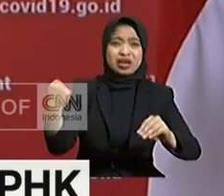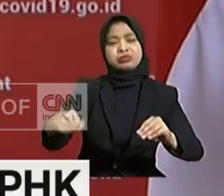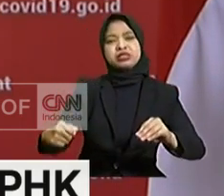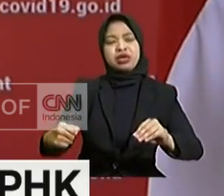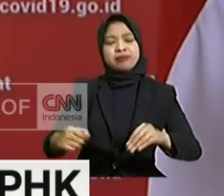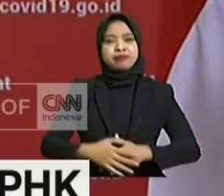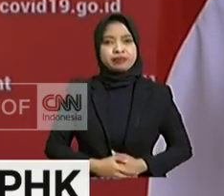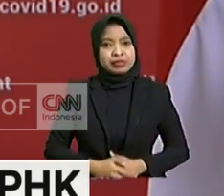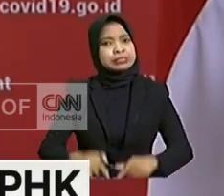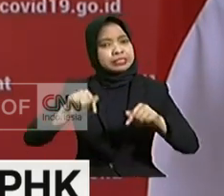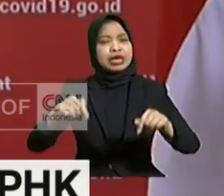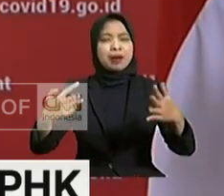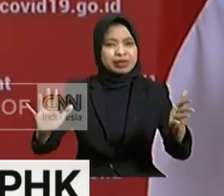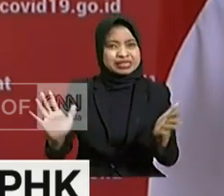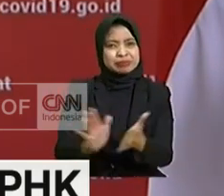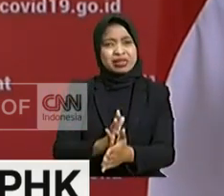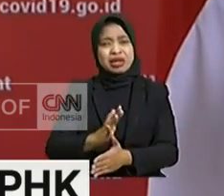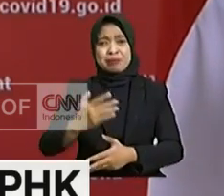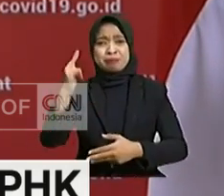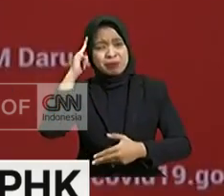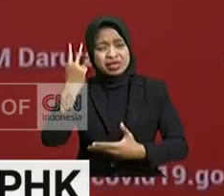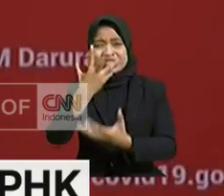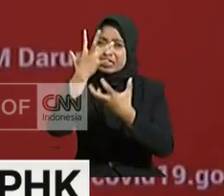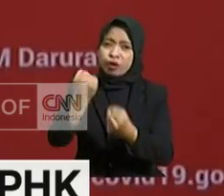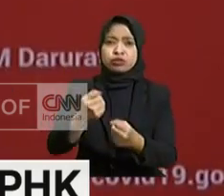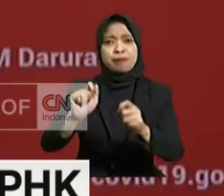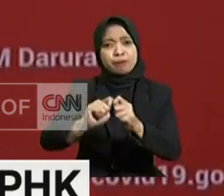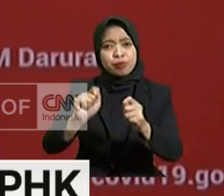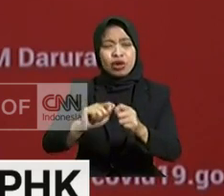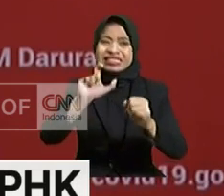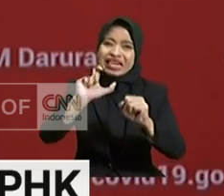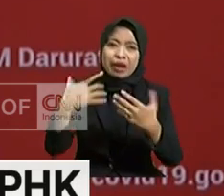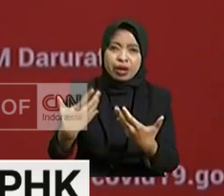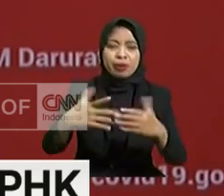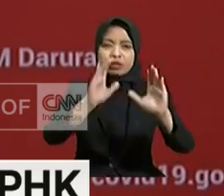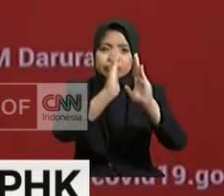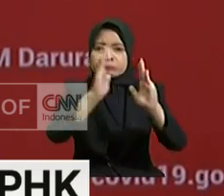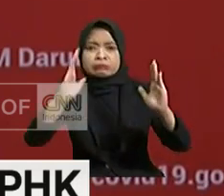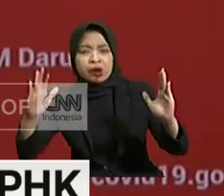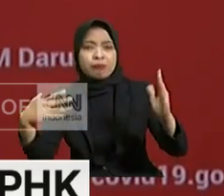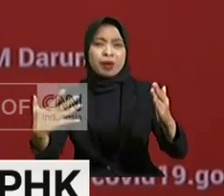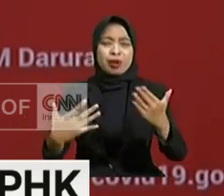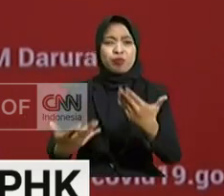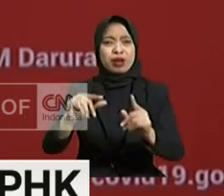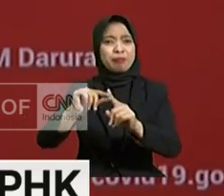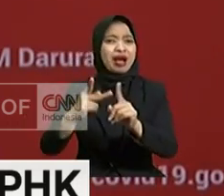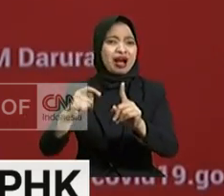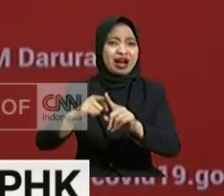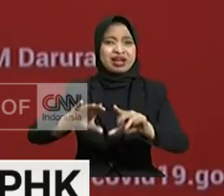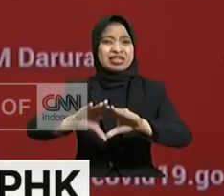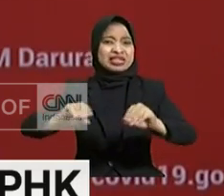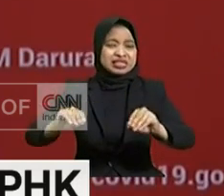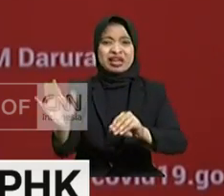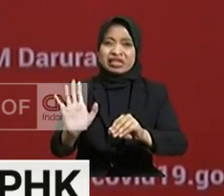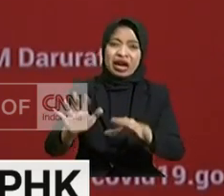Pemerintah sedang dengan serius menyusun langkah-langkah untuk menghindari PHK karyawan